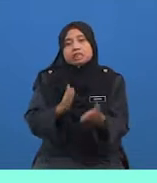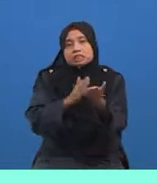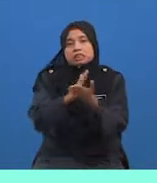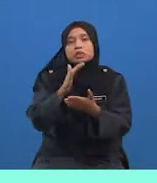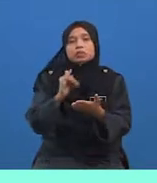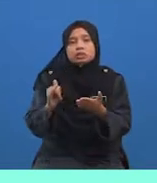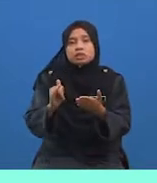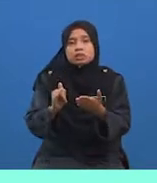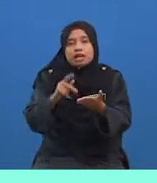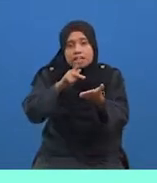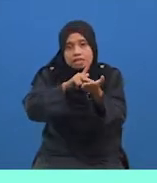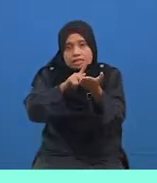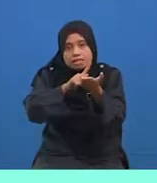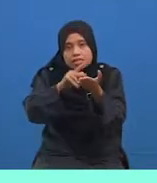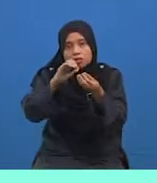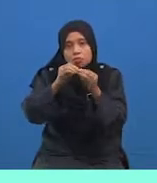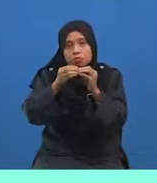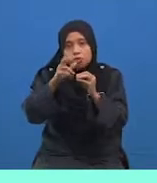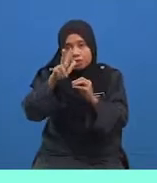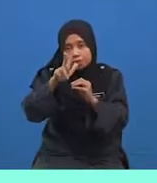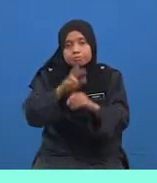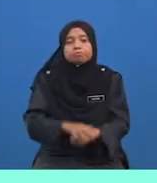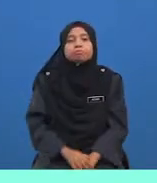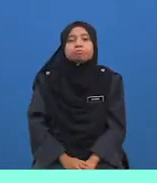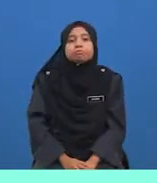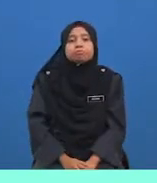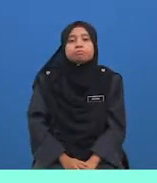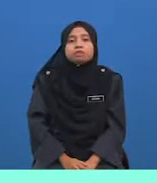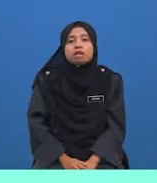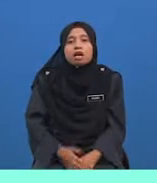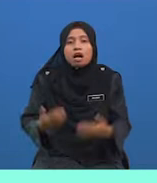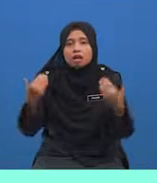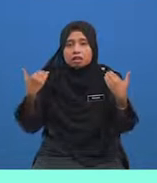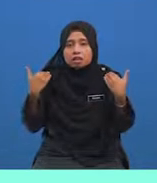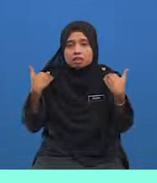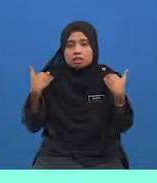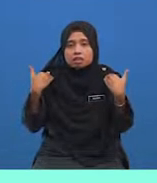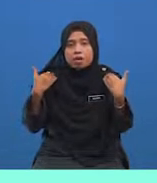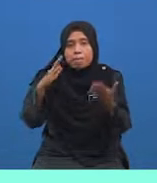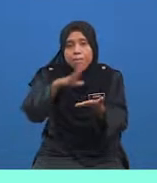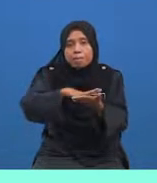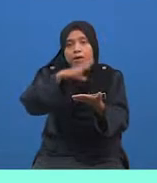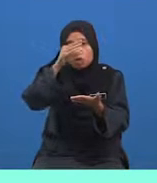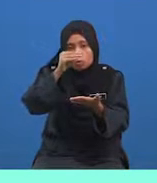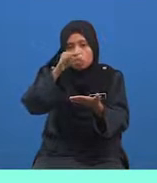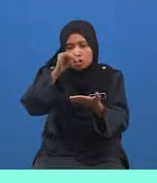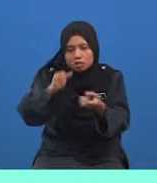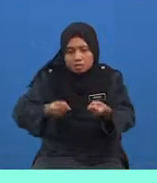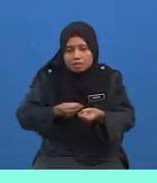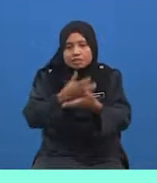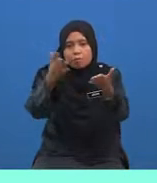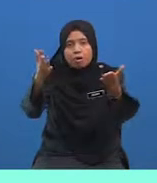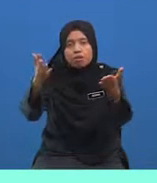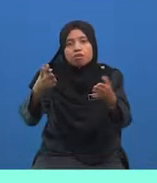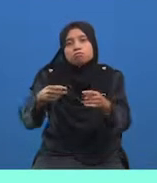Seterusnya, kesan negatif yang ketiga pula adalah terdapat maklumat yang tersebar